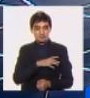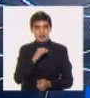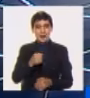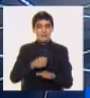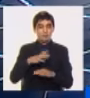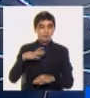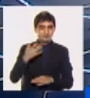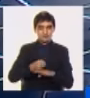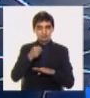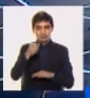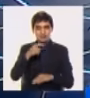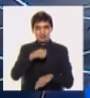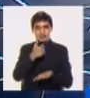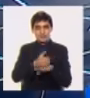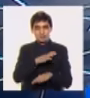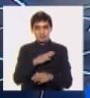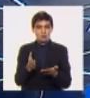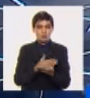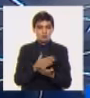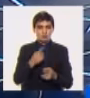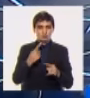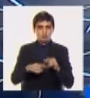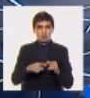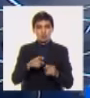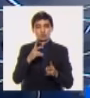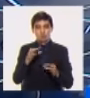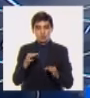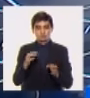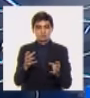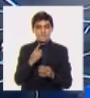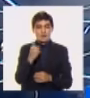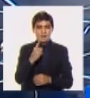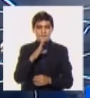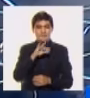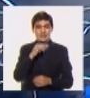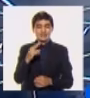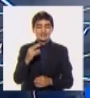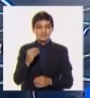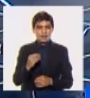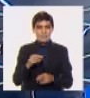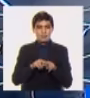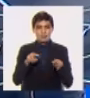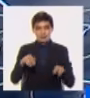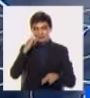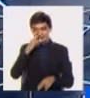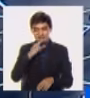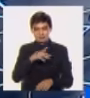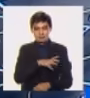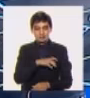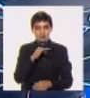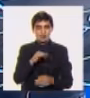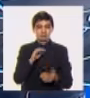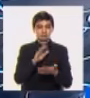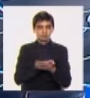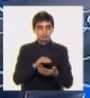алихан исмаилова освободили от этой должностью но сохранили на посту первого вице-премьера казахстан и соответствующий указ подписал